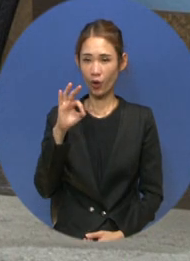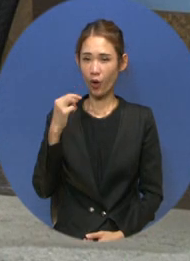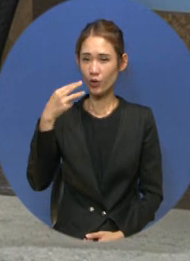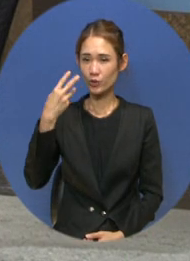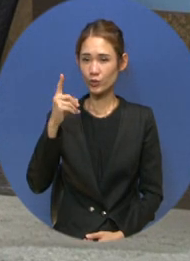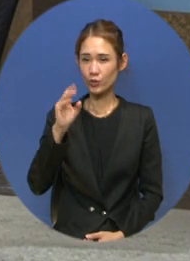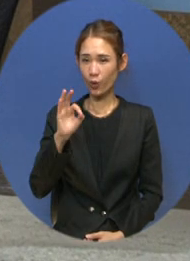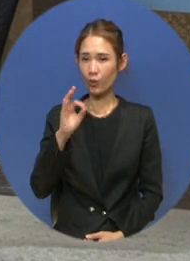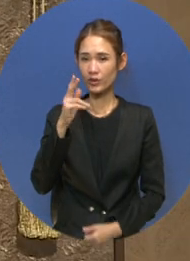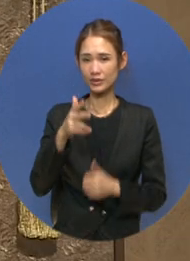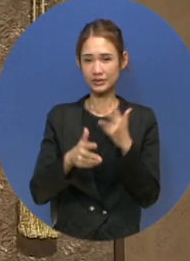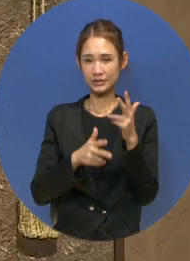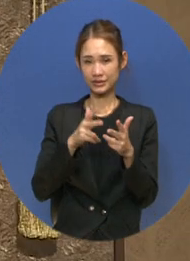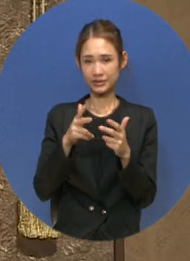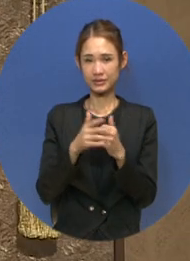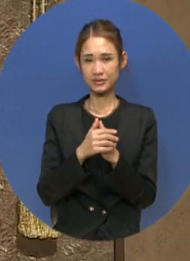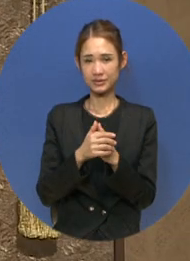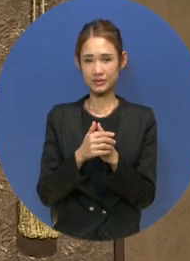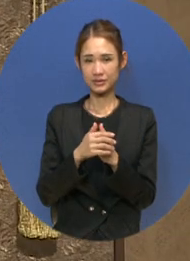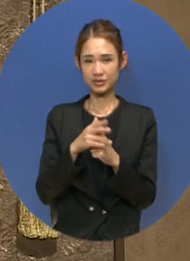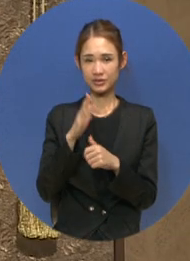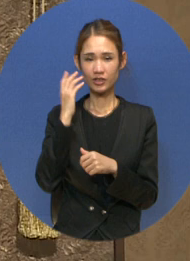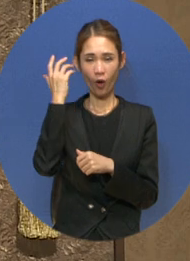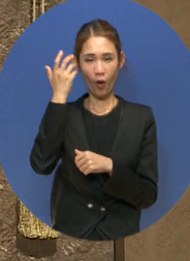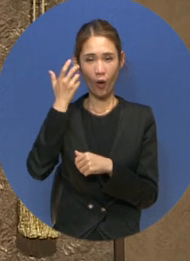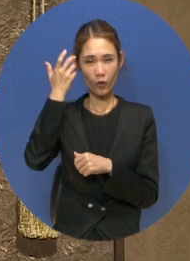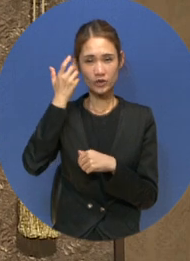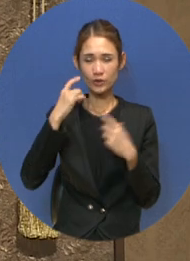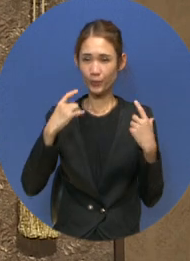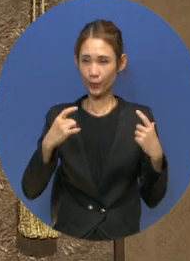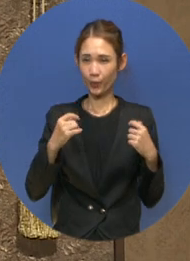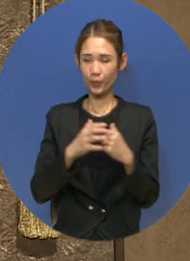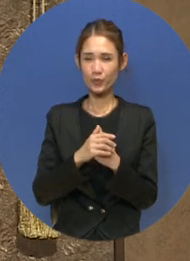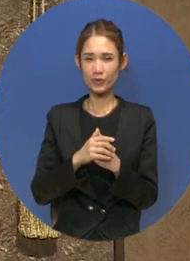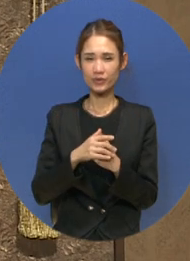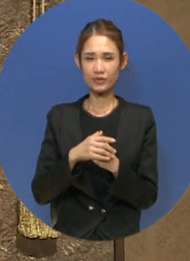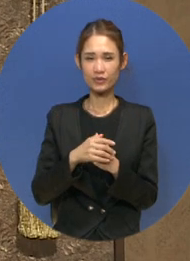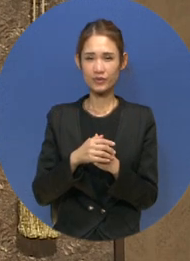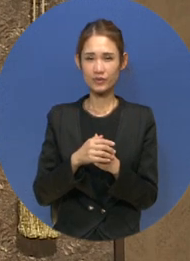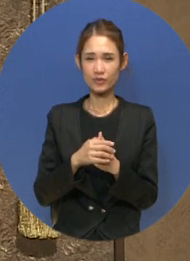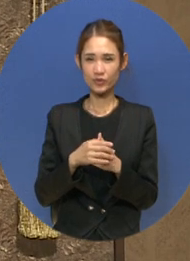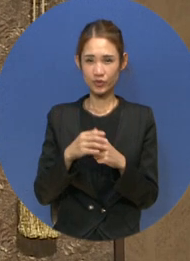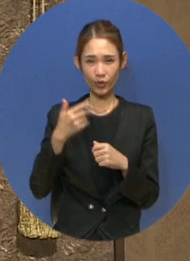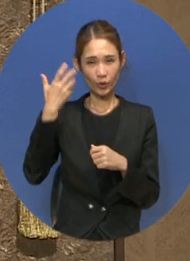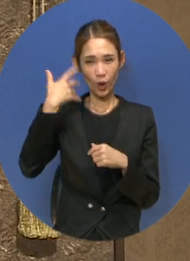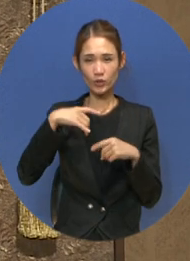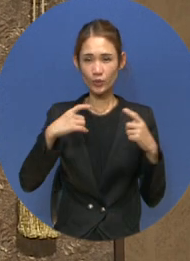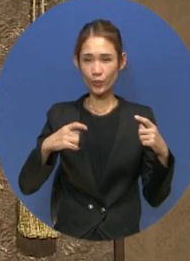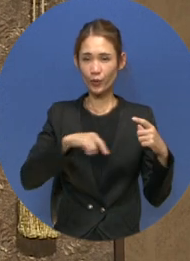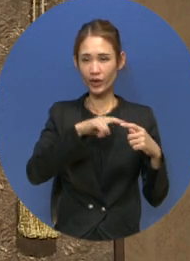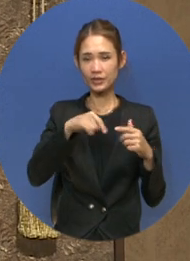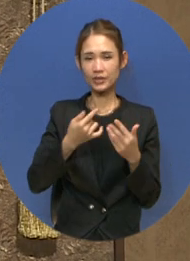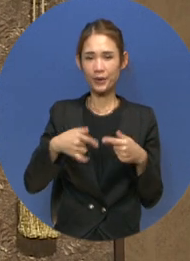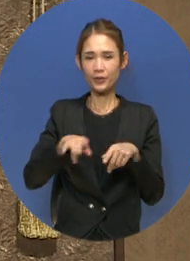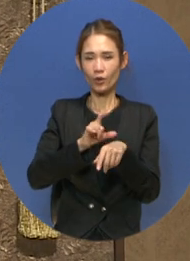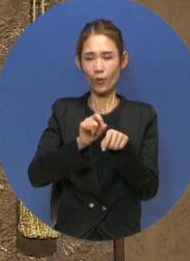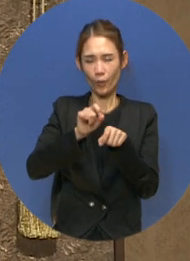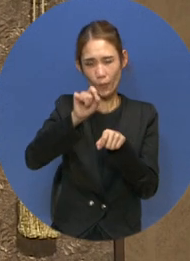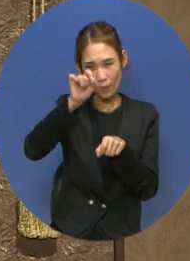영롱 프로젝트라고 하는데 영등포 롱라이프인데요. 영롱이네요. 영등포에서 오래 함께